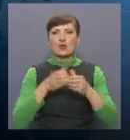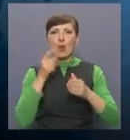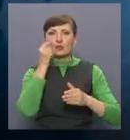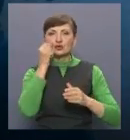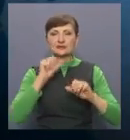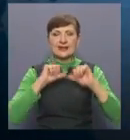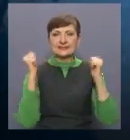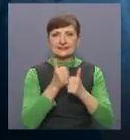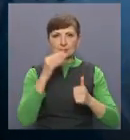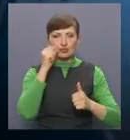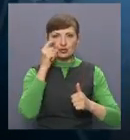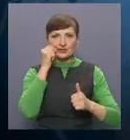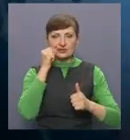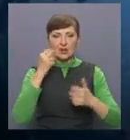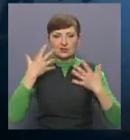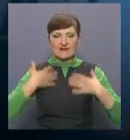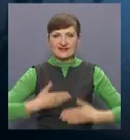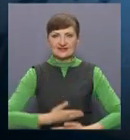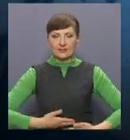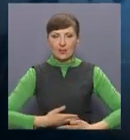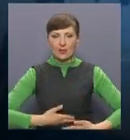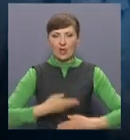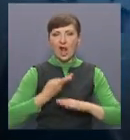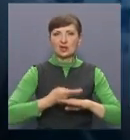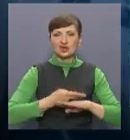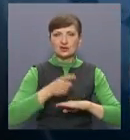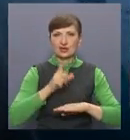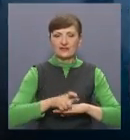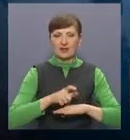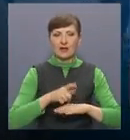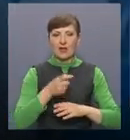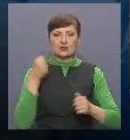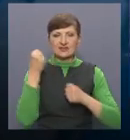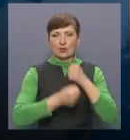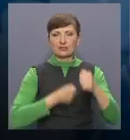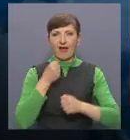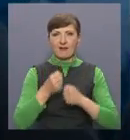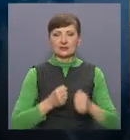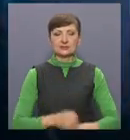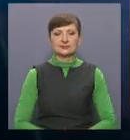окружила подозреваемого. Раздетому по пояс и лежащему на земле человеку периодически наносятся удары.